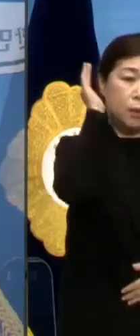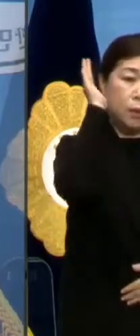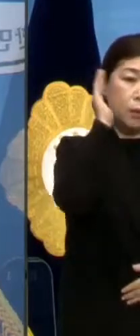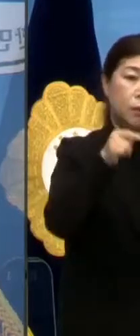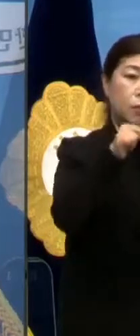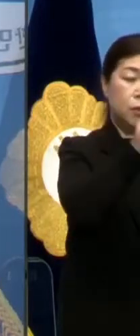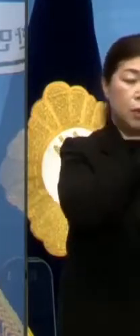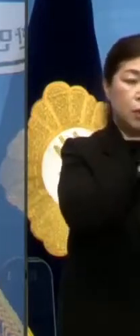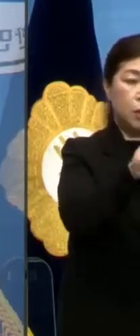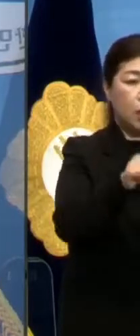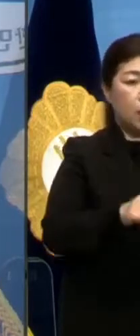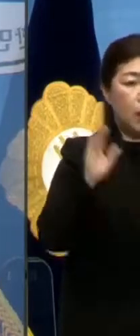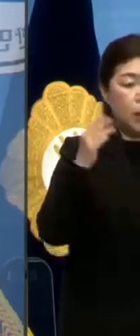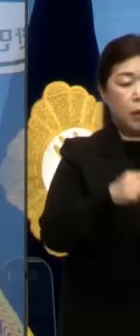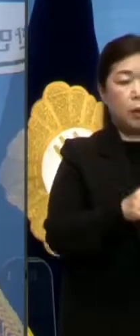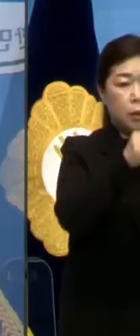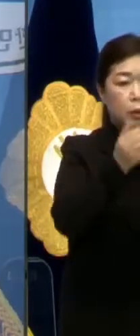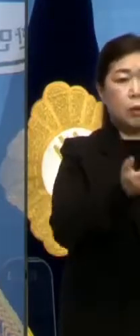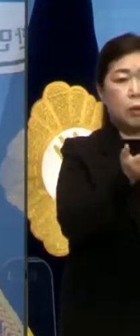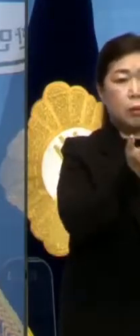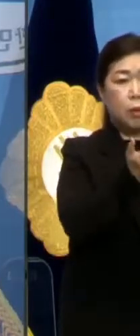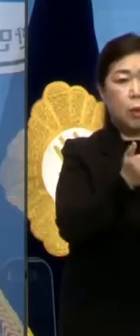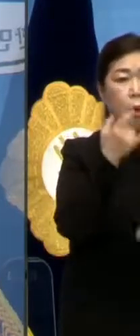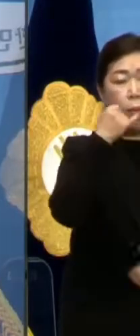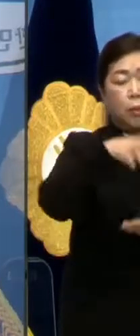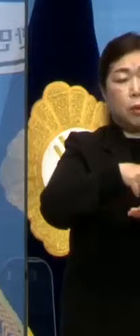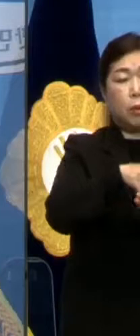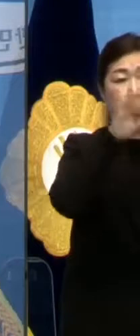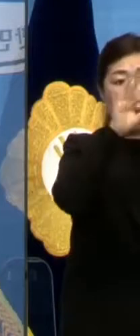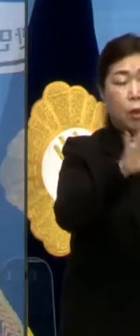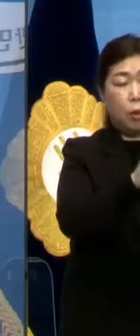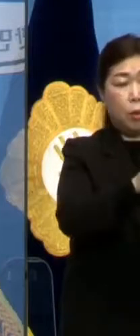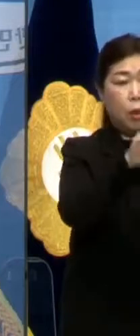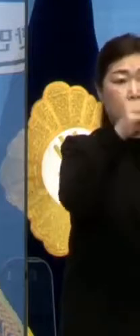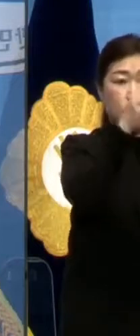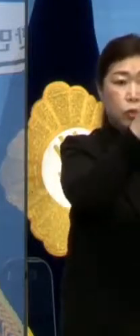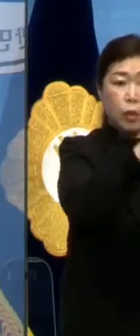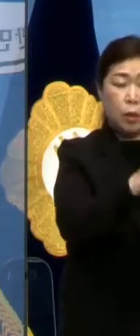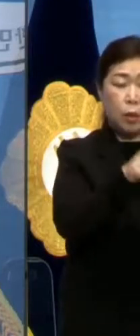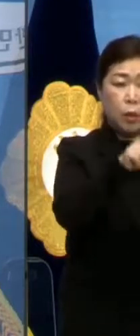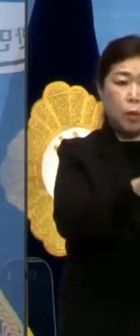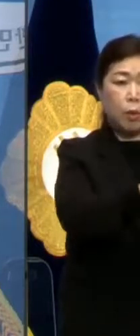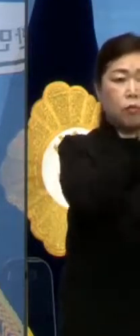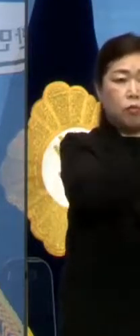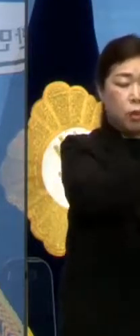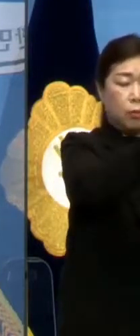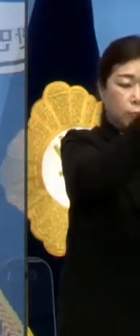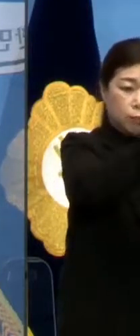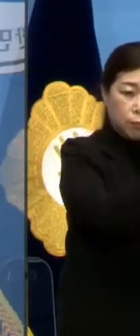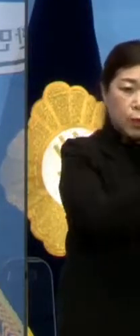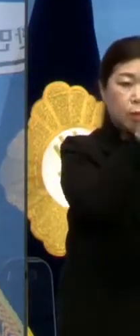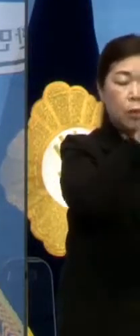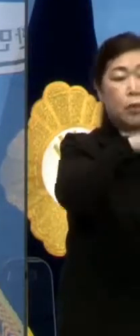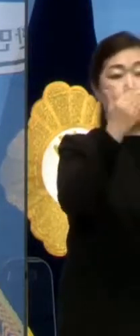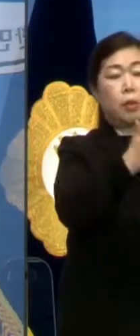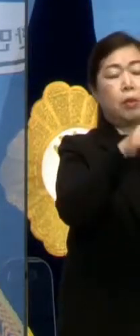입양 엄마의 입장에서 들어보면 선한 문장 속에 입양 규제 일변도인